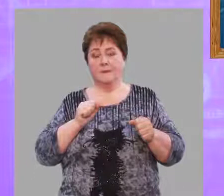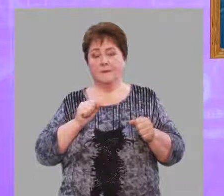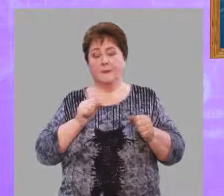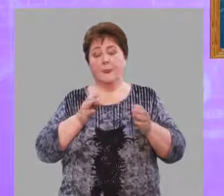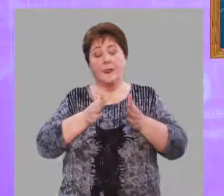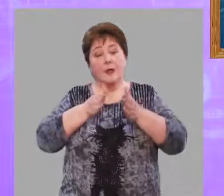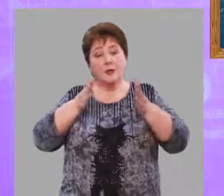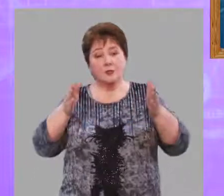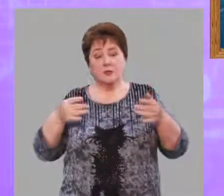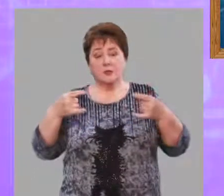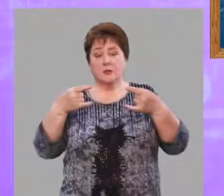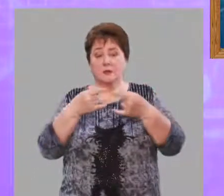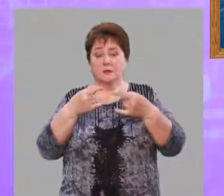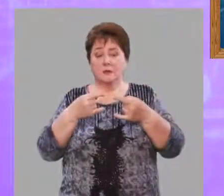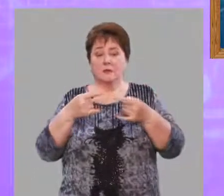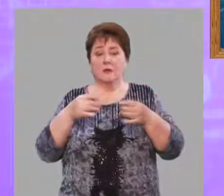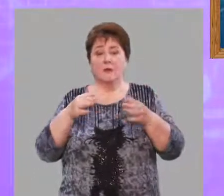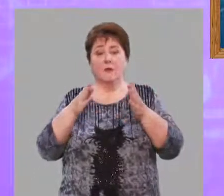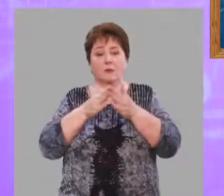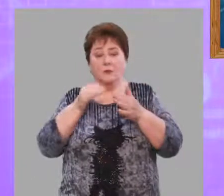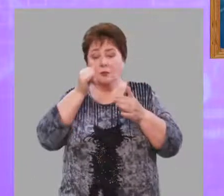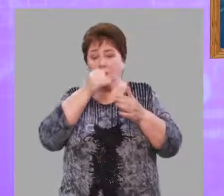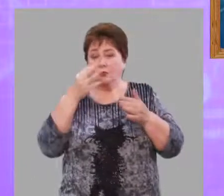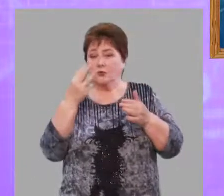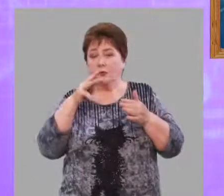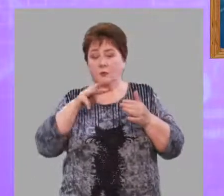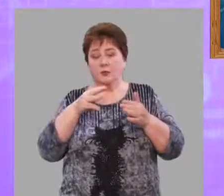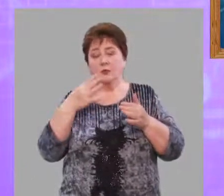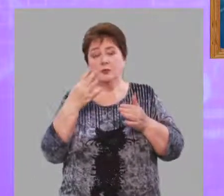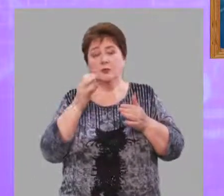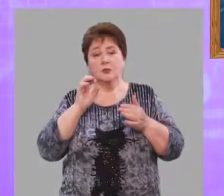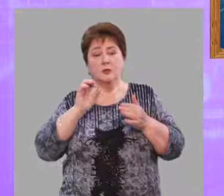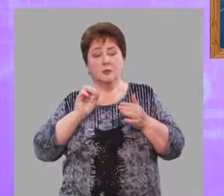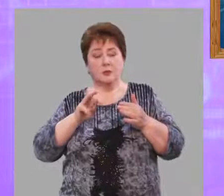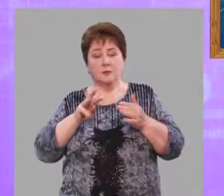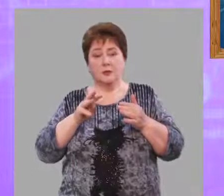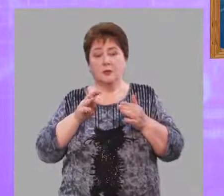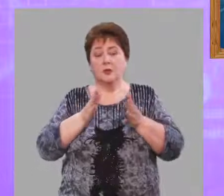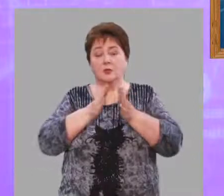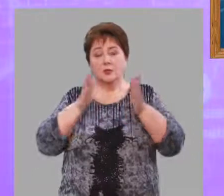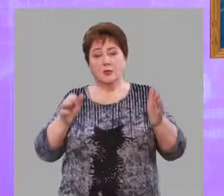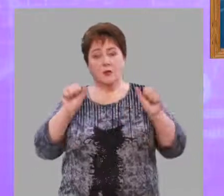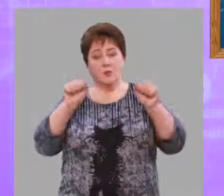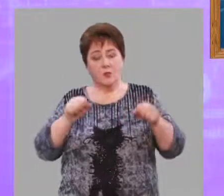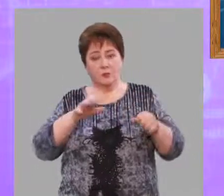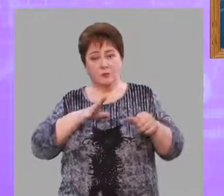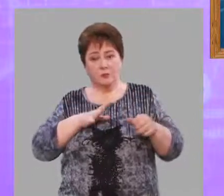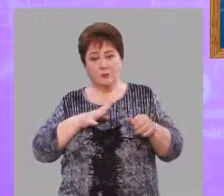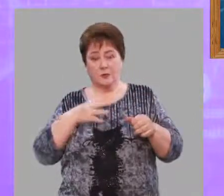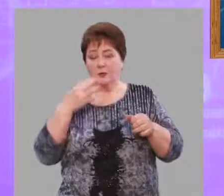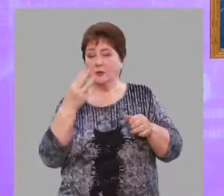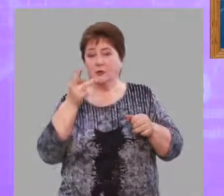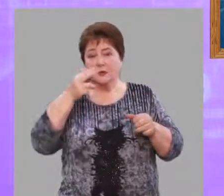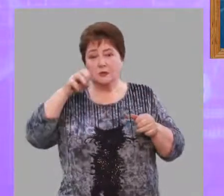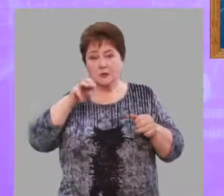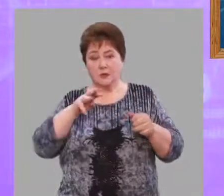А ширина телевизора в доме не может быть 3 метра 4 сантиметра. Ширина может быть 3